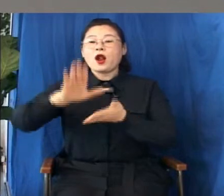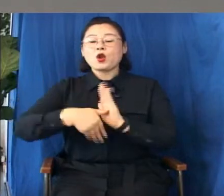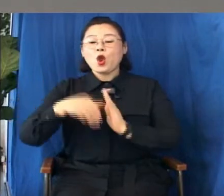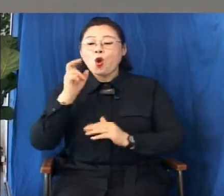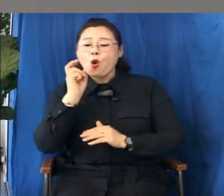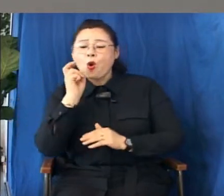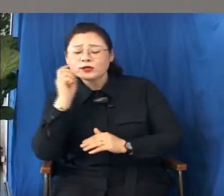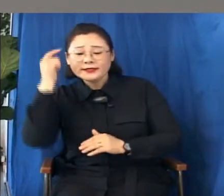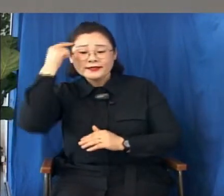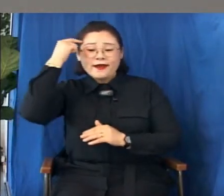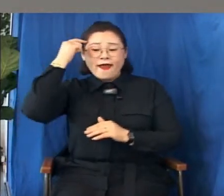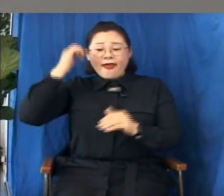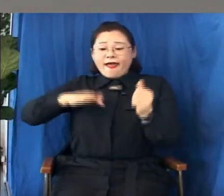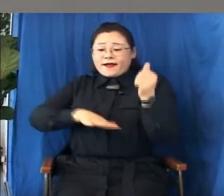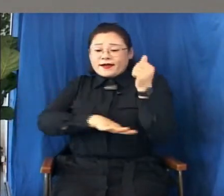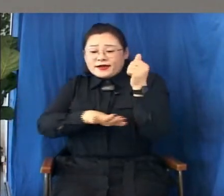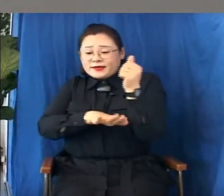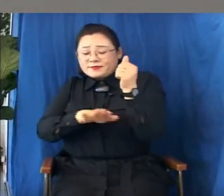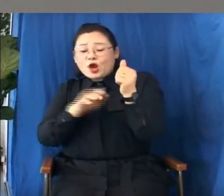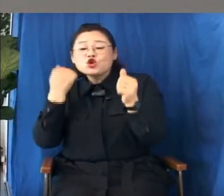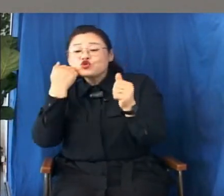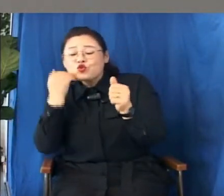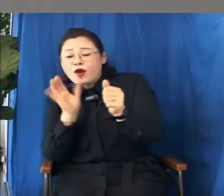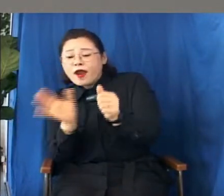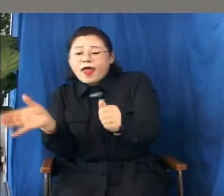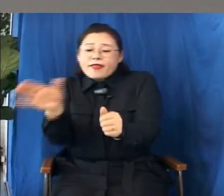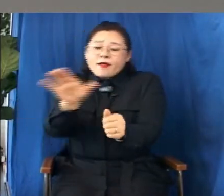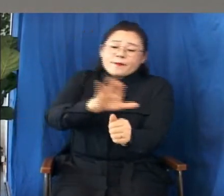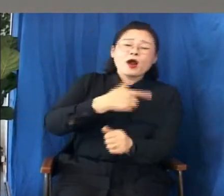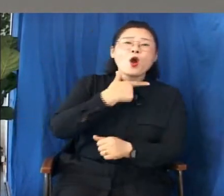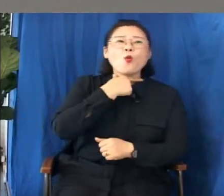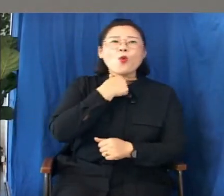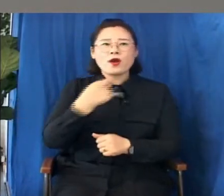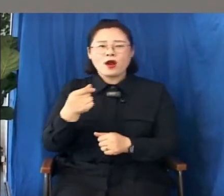그의 그림자라도 누구에게 덮일까 바라고